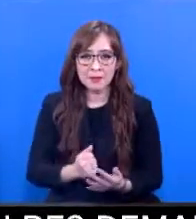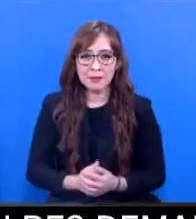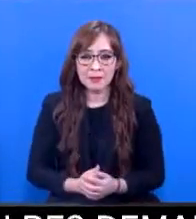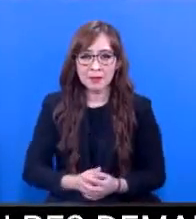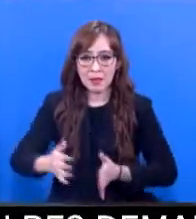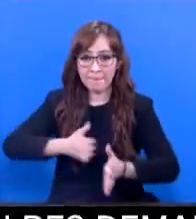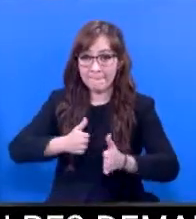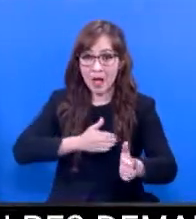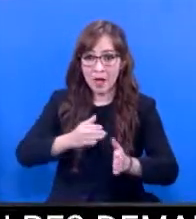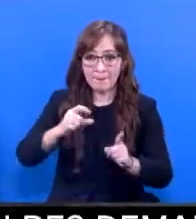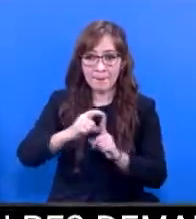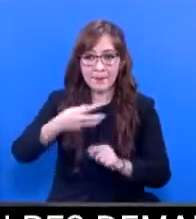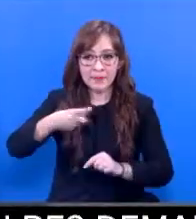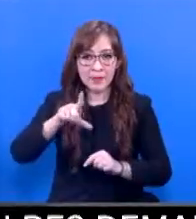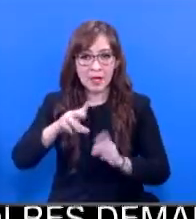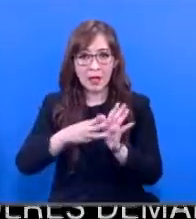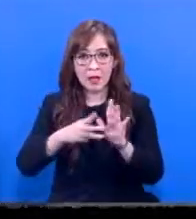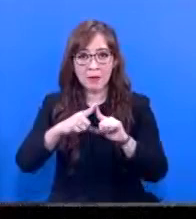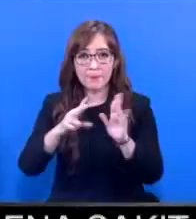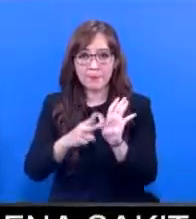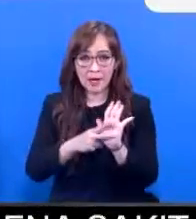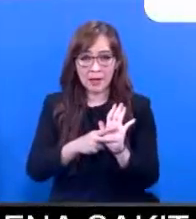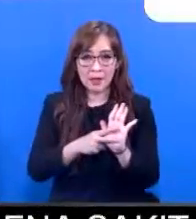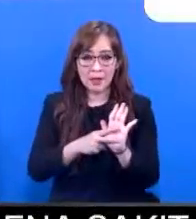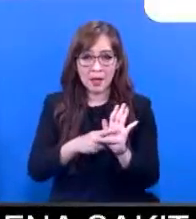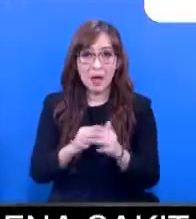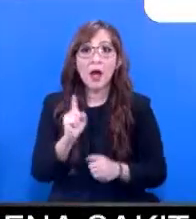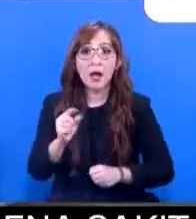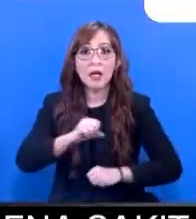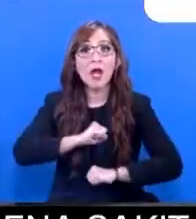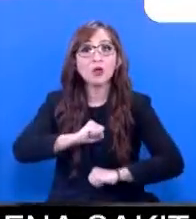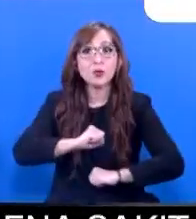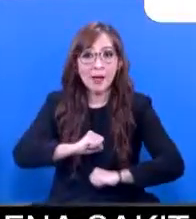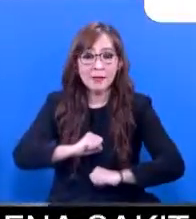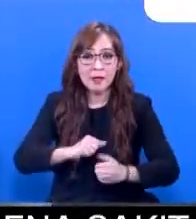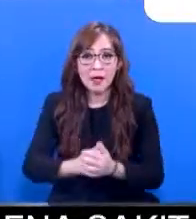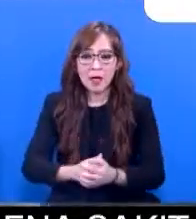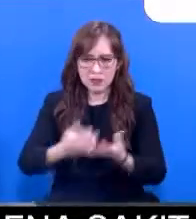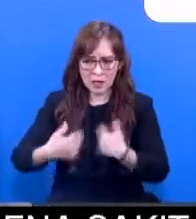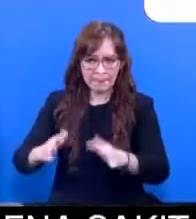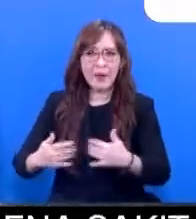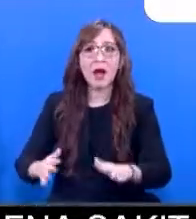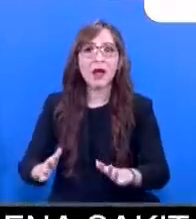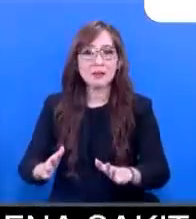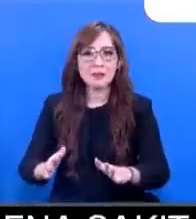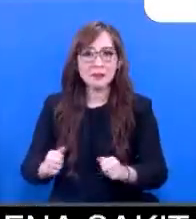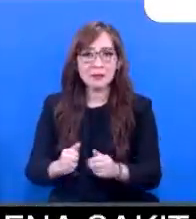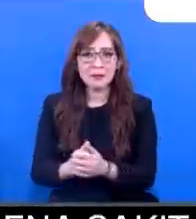balap Cidomo. Ada yang kudanya dilepas, ada yang Cidomonya. Ini berdasarkan dari informasi dari